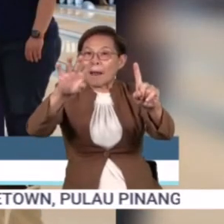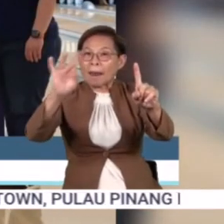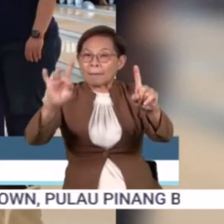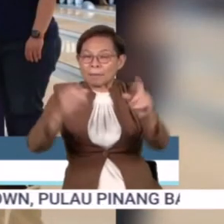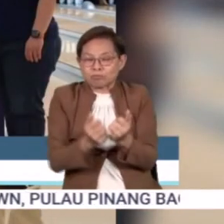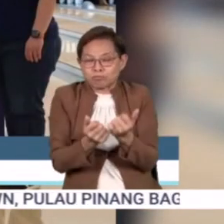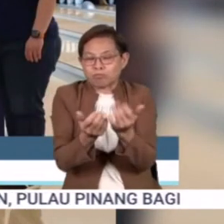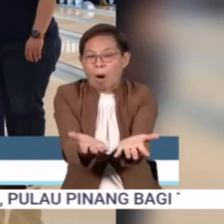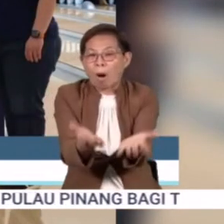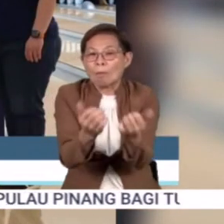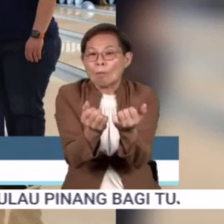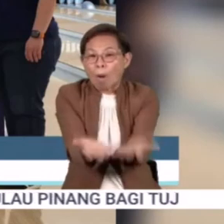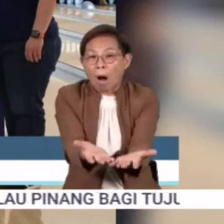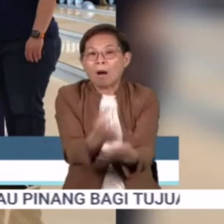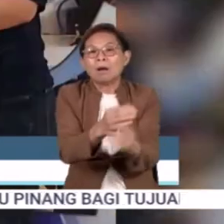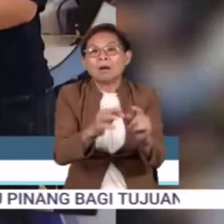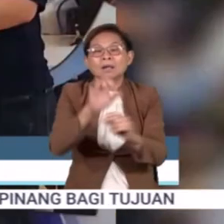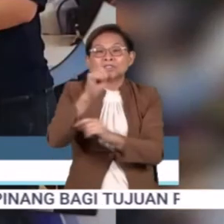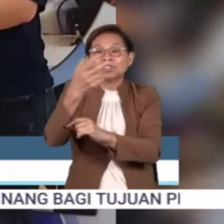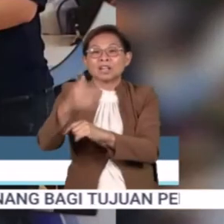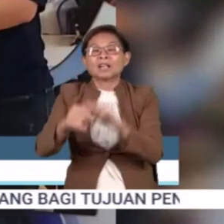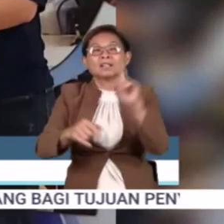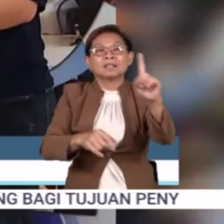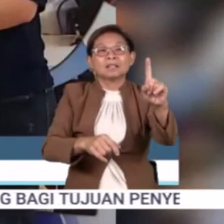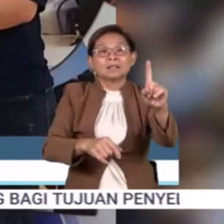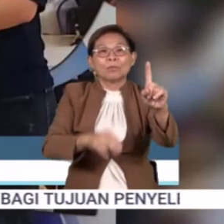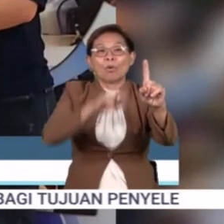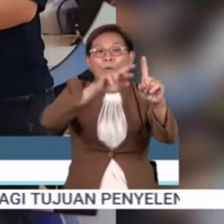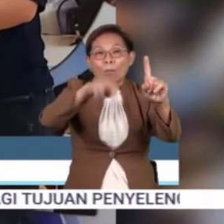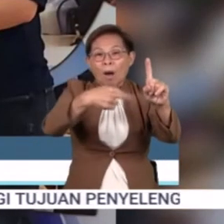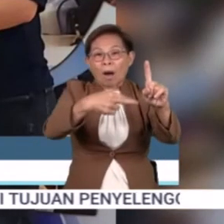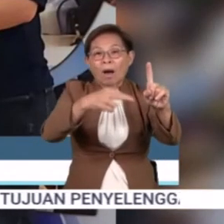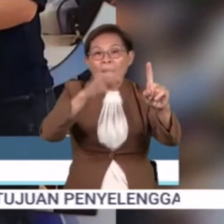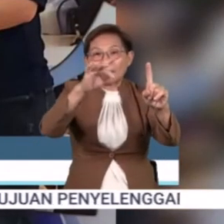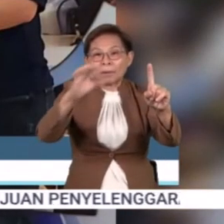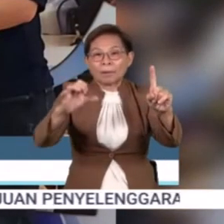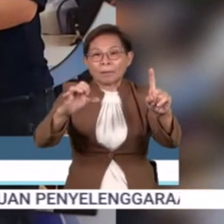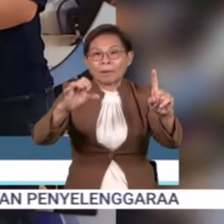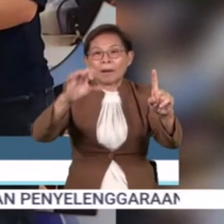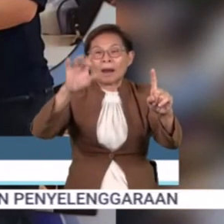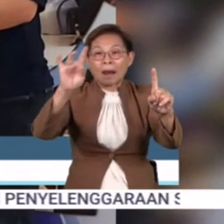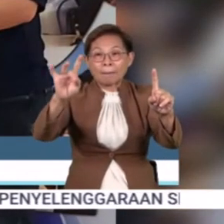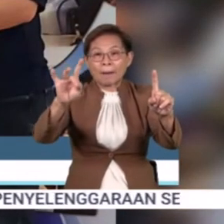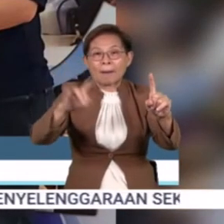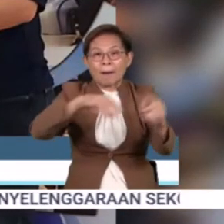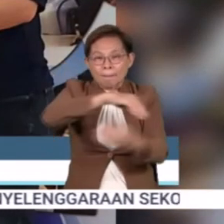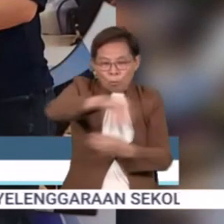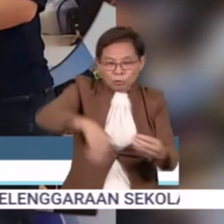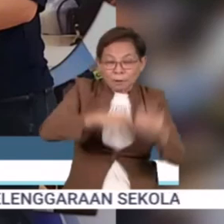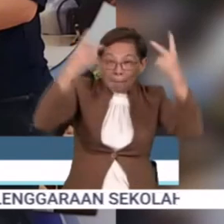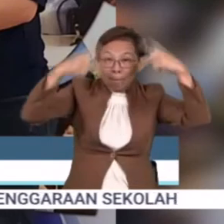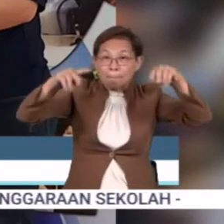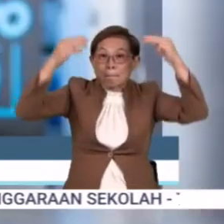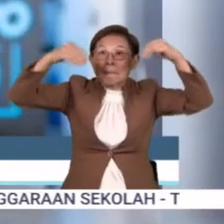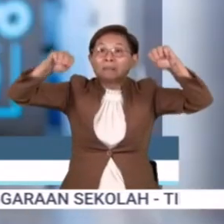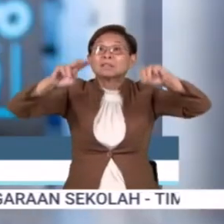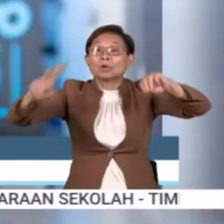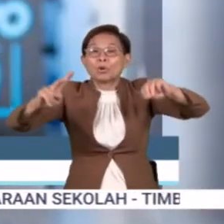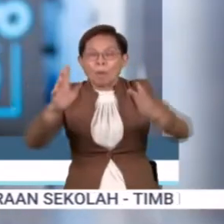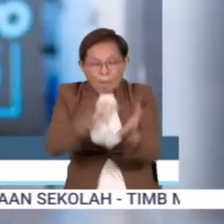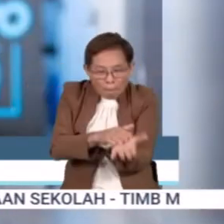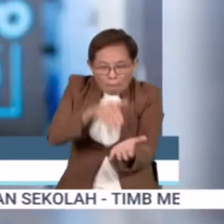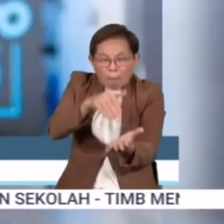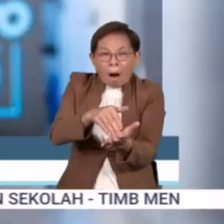1,748 jatuan pin, manakala Sherlyn membuat jatuan pin sebanyak 1,808 pada pusingan Masters kedua. Namun dibangkit